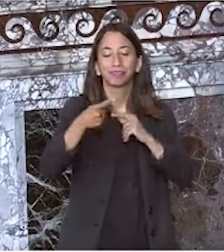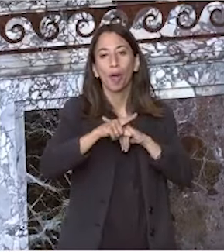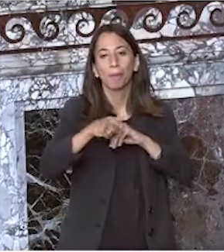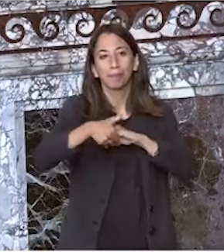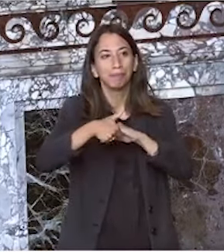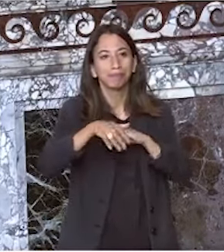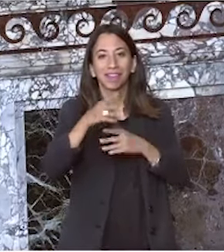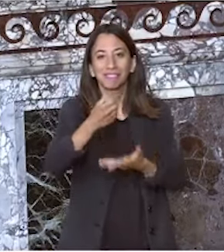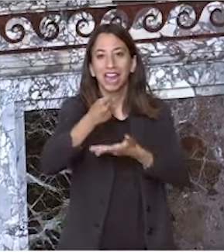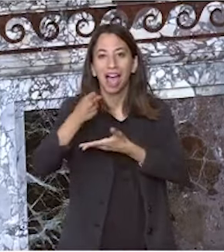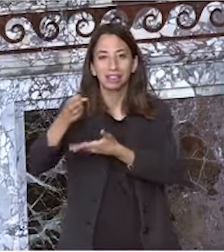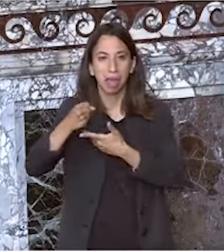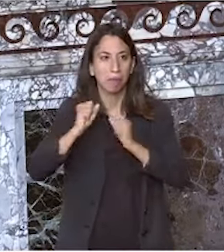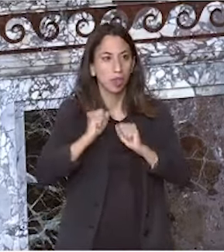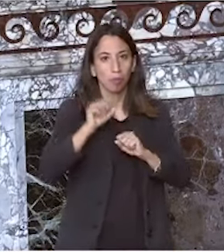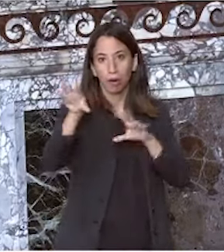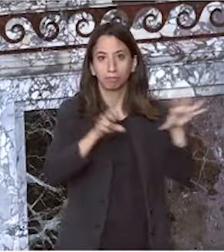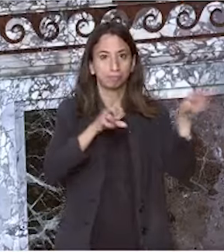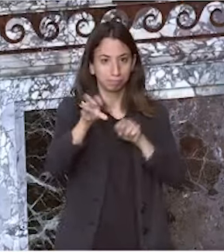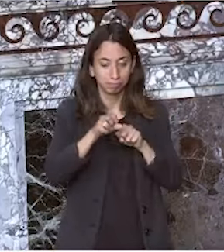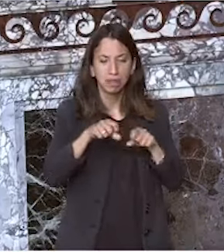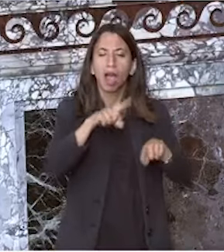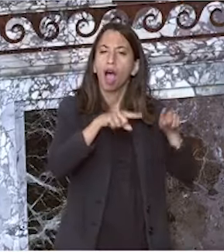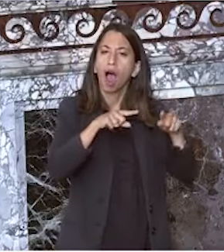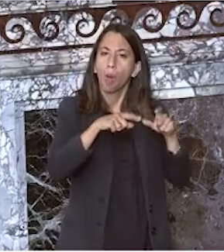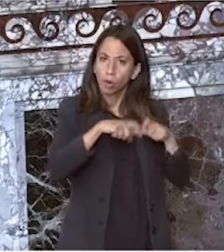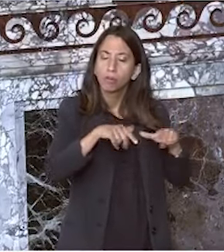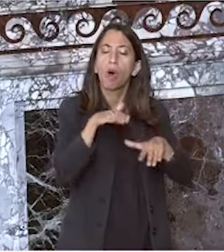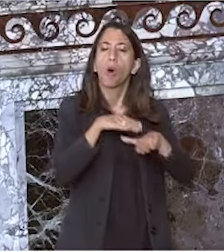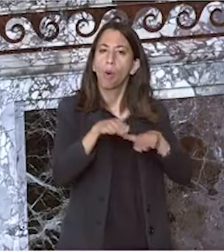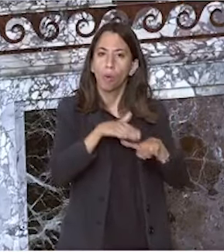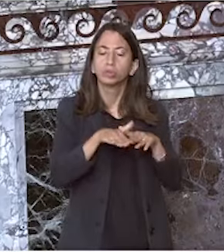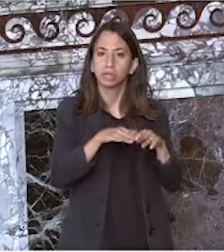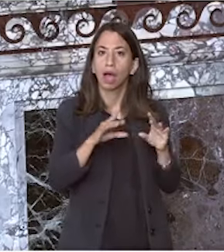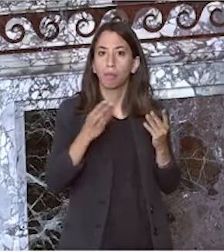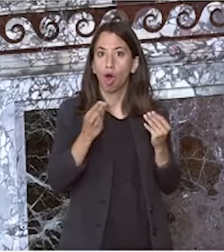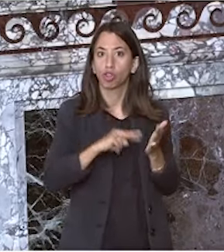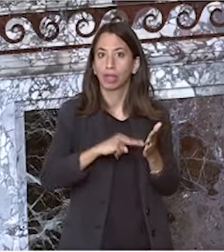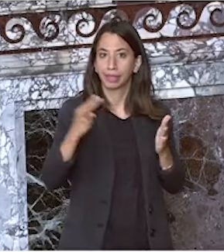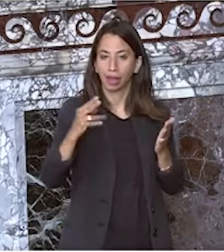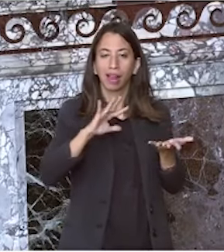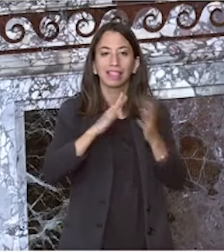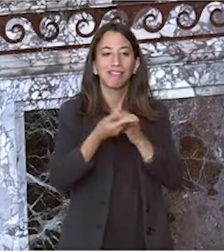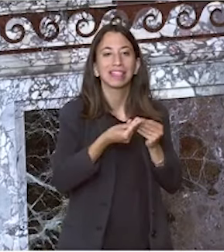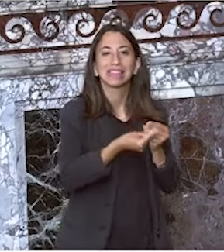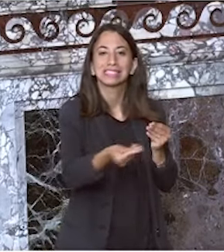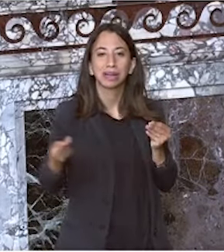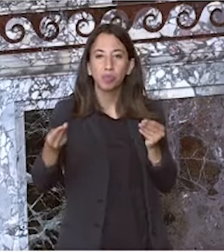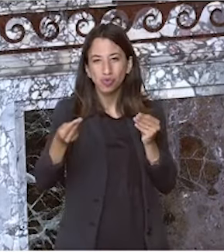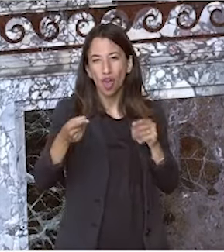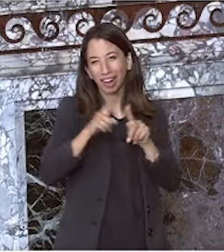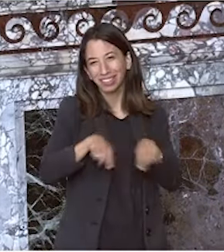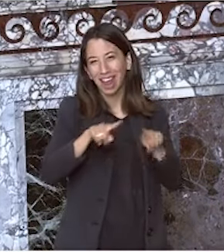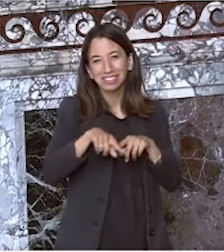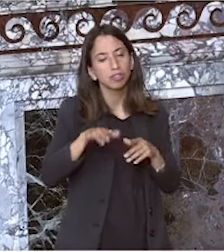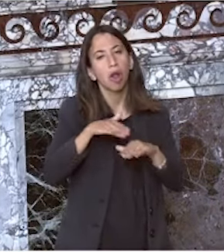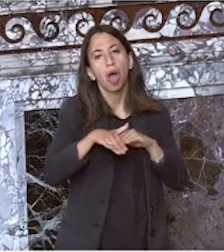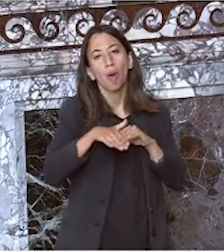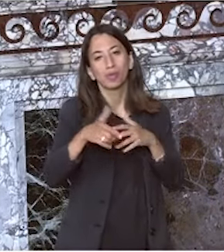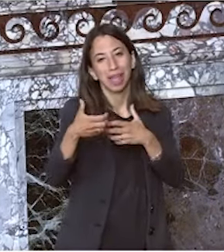finanziamento. Molte banche stanno utilizzando la tecnologia per sostituire i canali di distribuzione tradizionali.